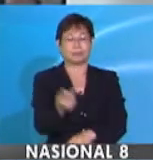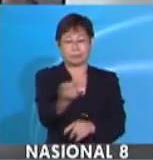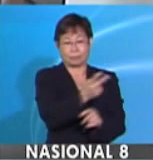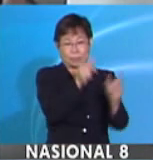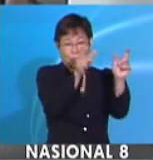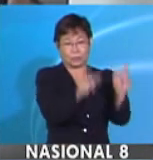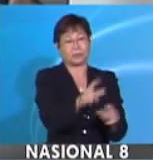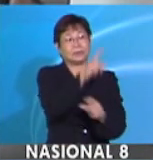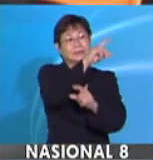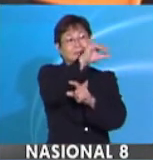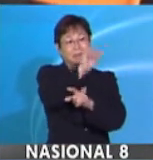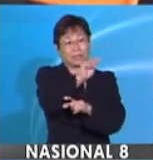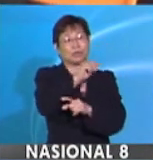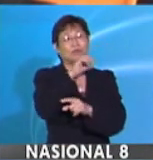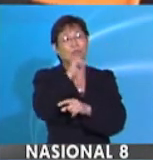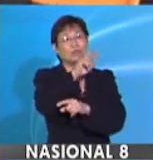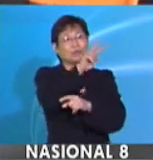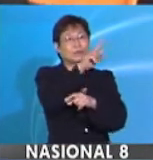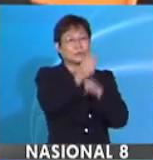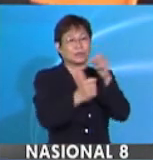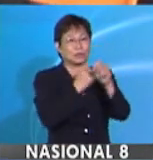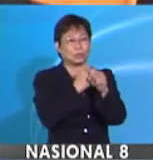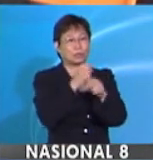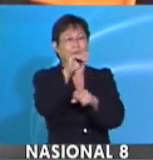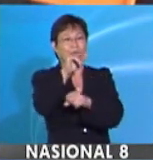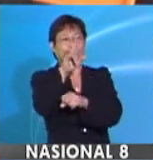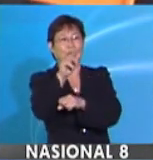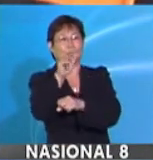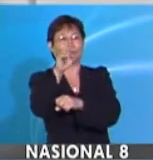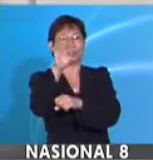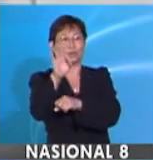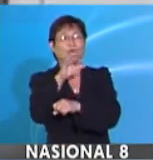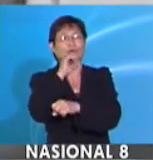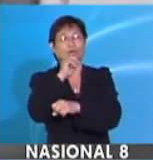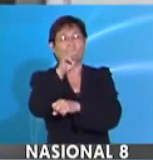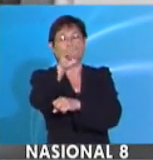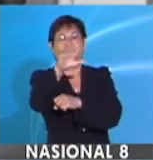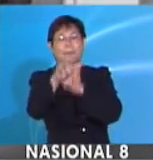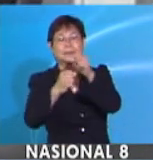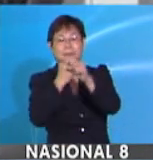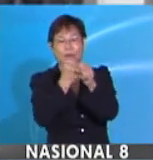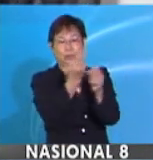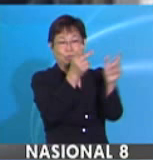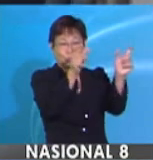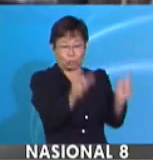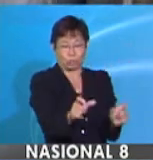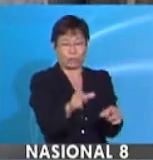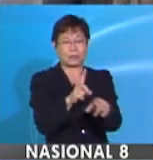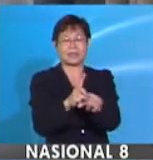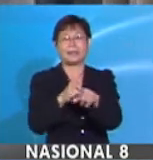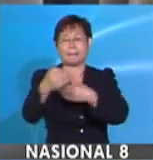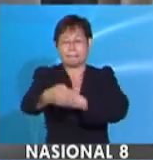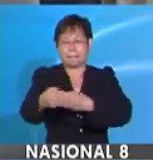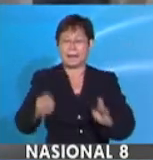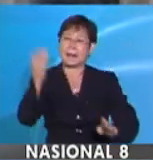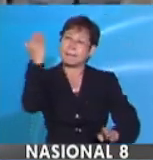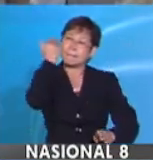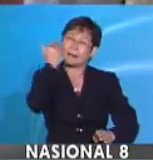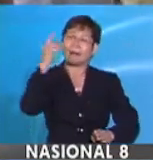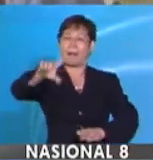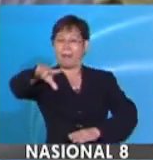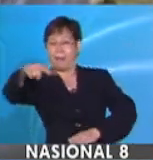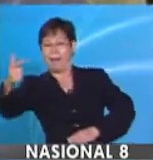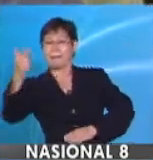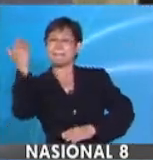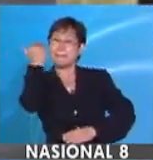ialah jiajun 21 tahun dan Yusuf Awang 25 tahun Sementara itu di kamar mahkamah berlainan